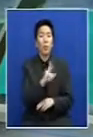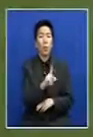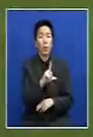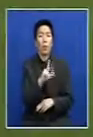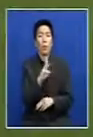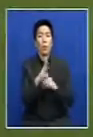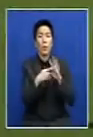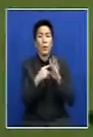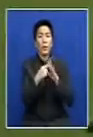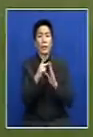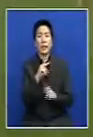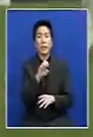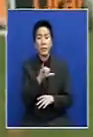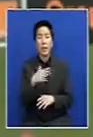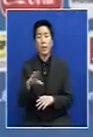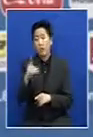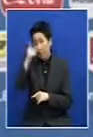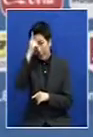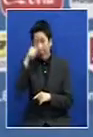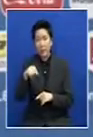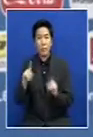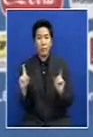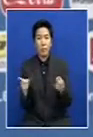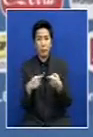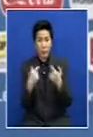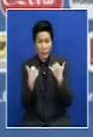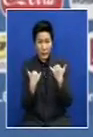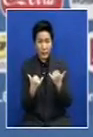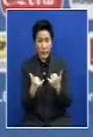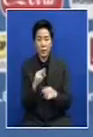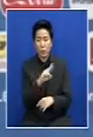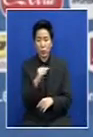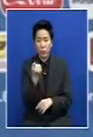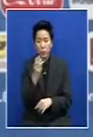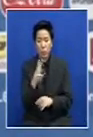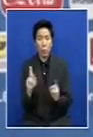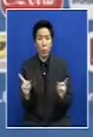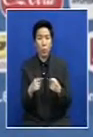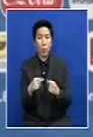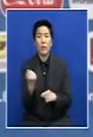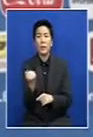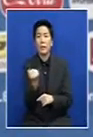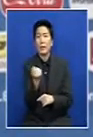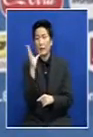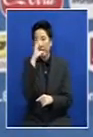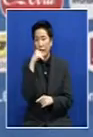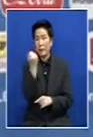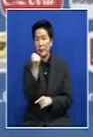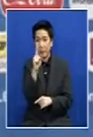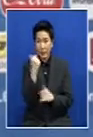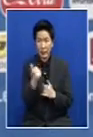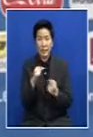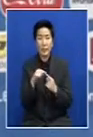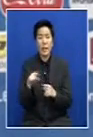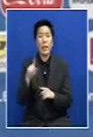นีนะครับความเคลื่อนไหวฟุตบอลยูโร2016คู่ที่น่าสนใจเวลา5ทุ่มตรงนะครับอินซี